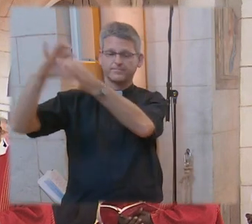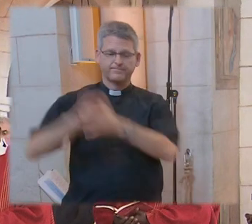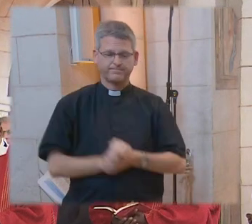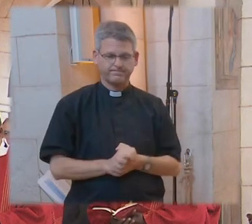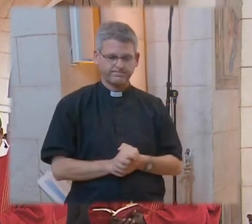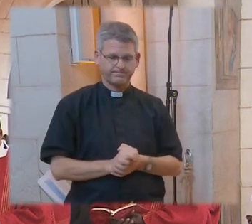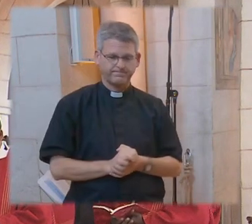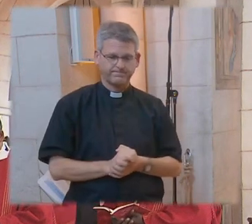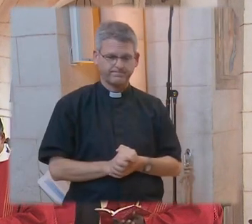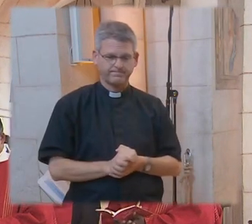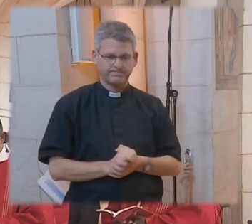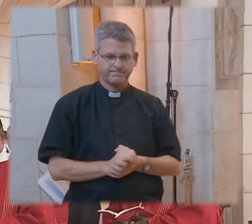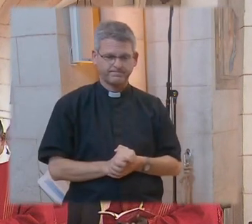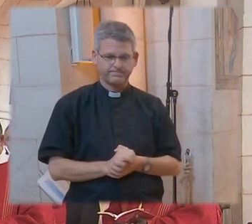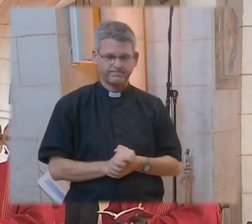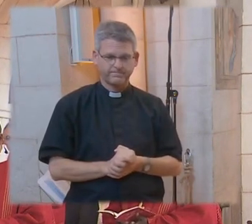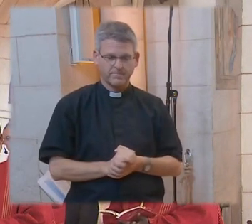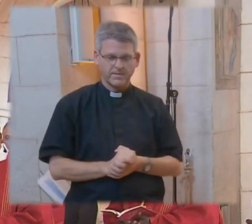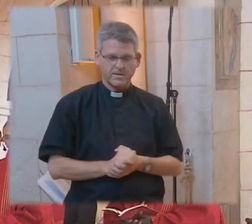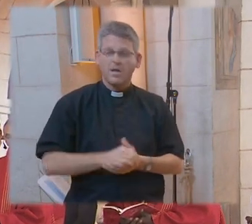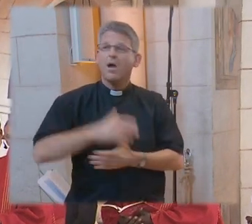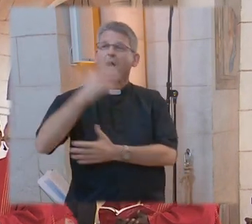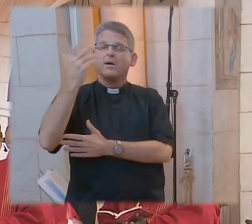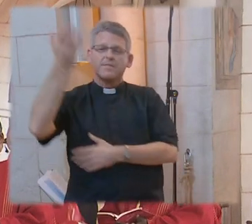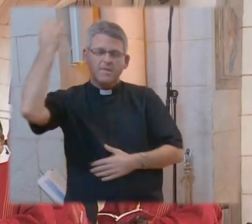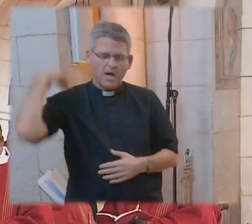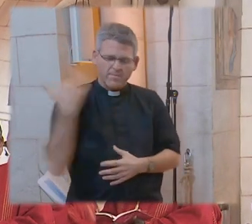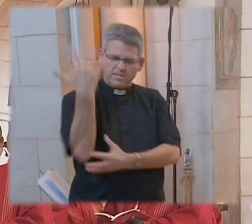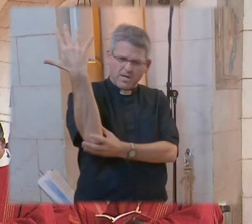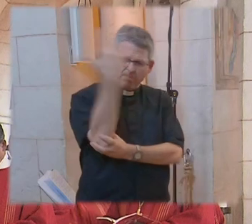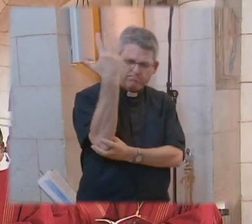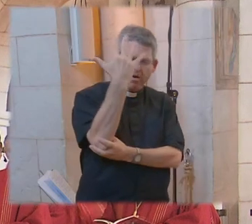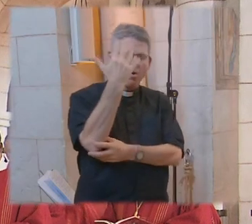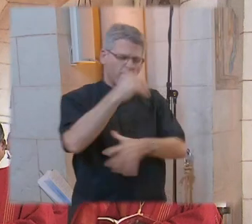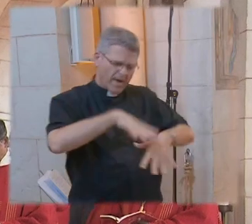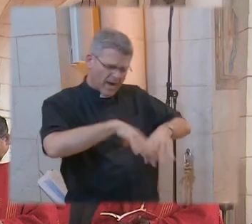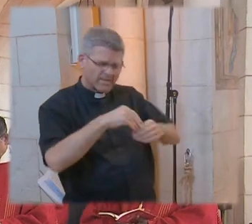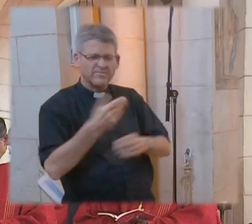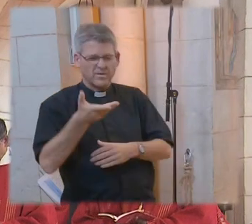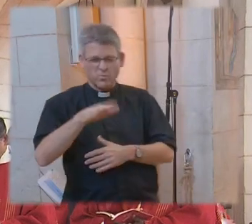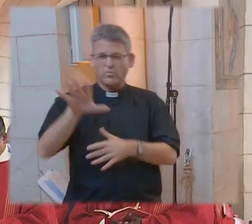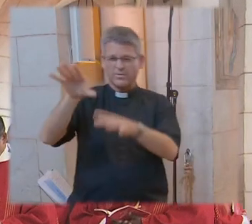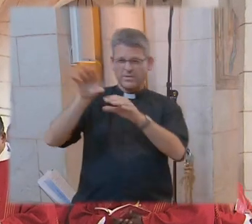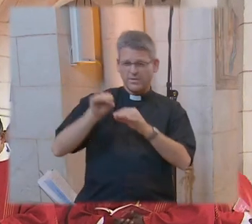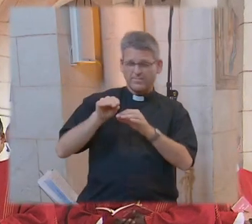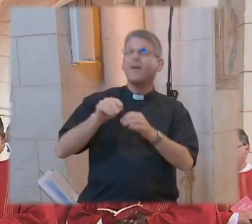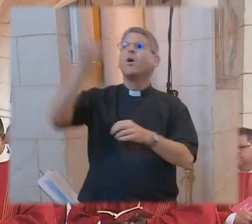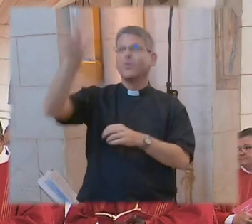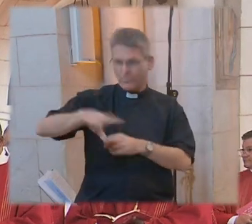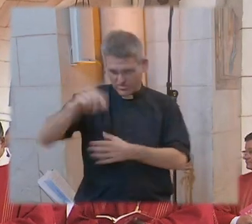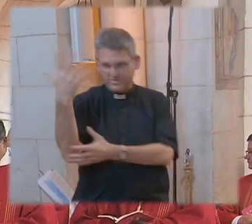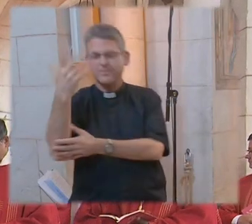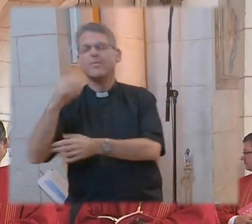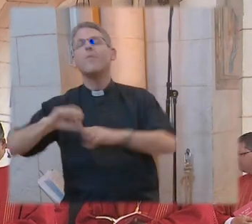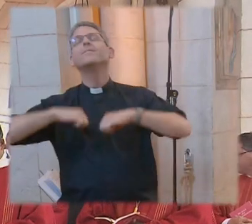gegründet. Vom Baum des Paradieses kam der Tod, vom Baum des Kreuzes erstand das